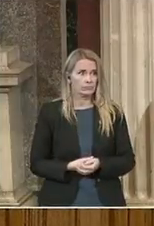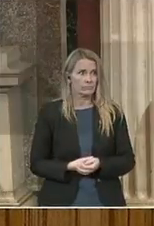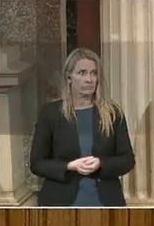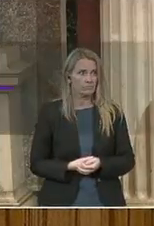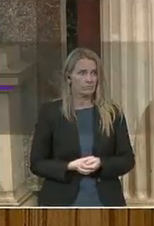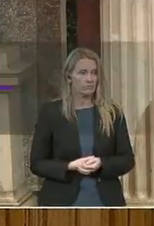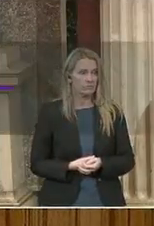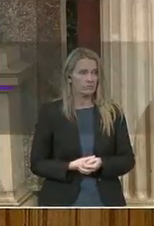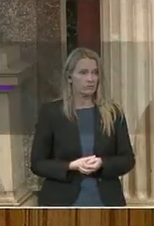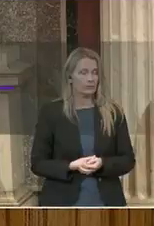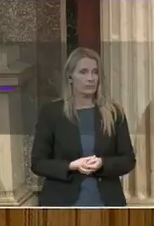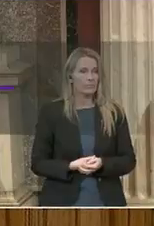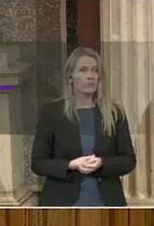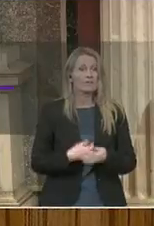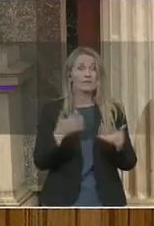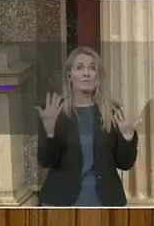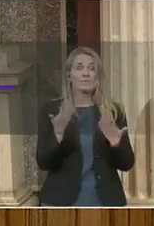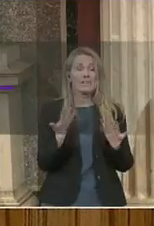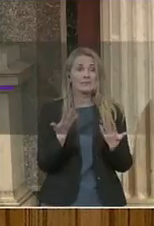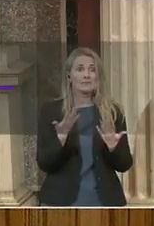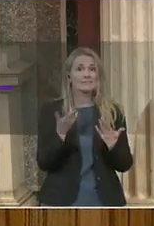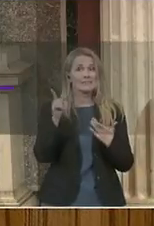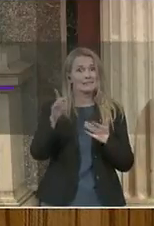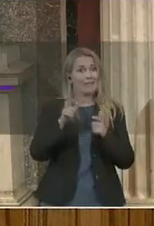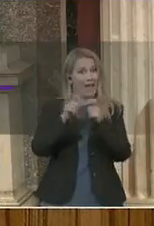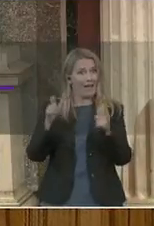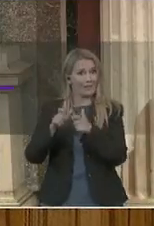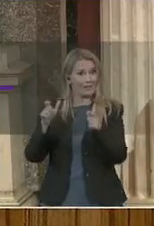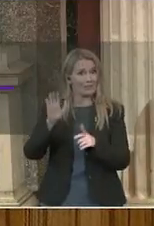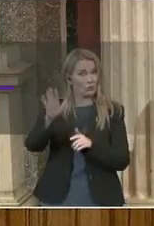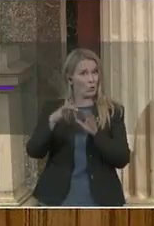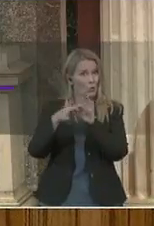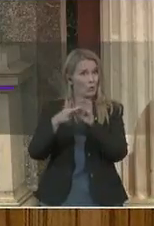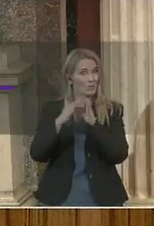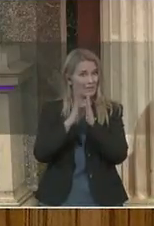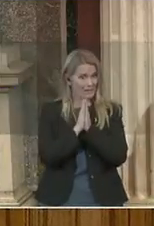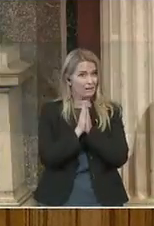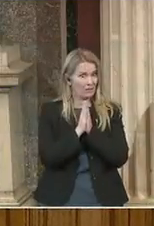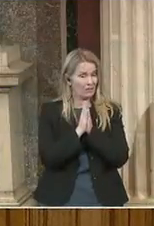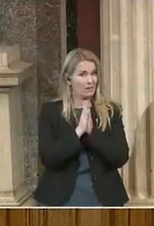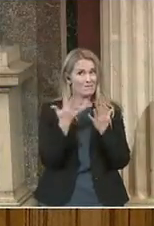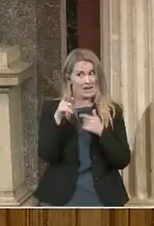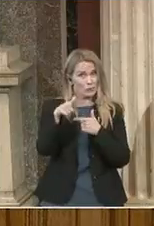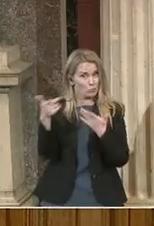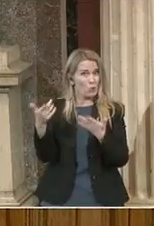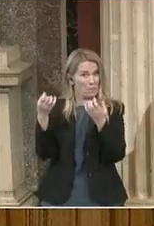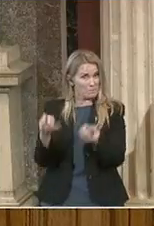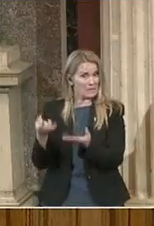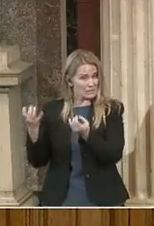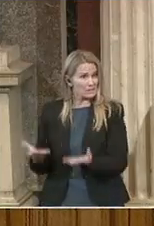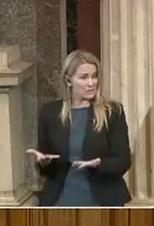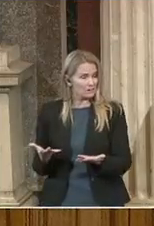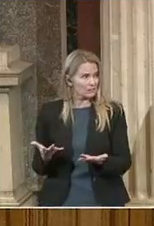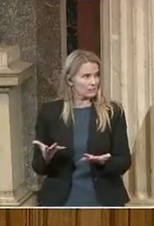vorstellen und das was in kirchlichen Einrichtungen geschehen ist das